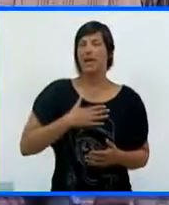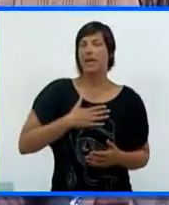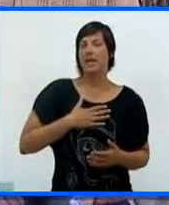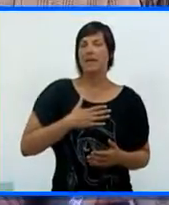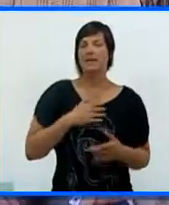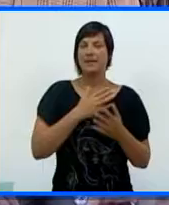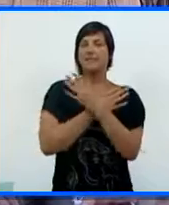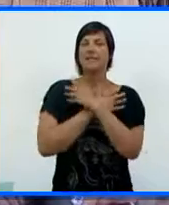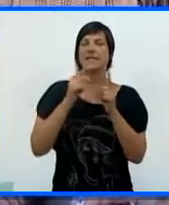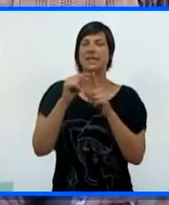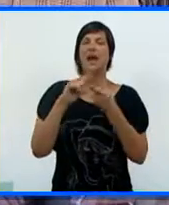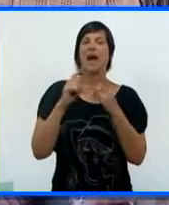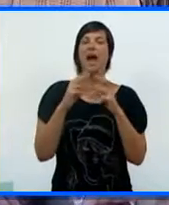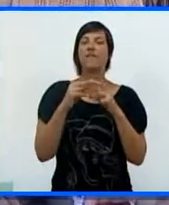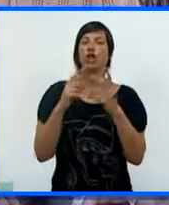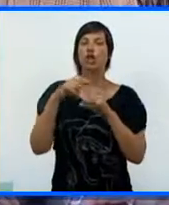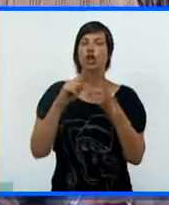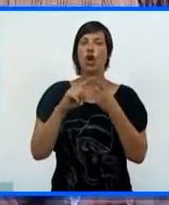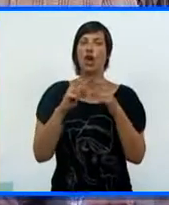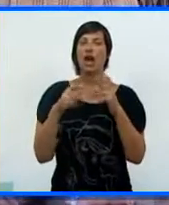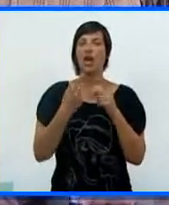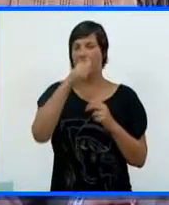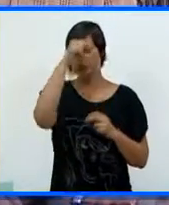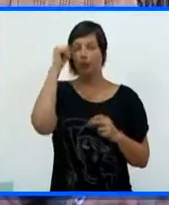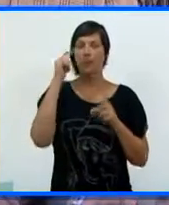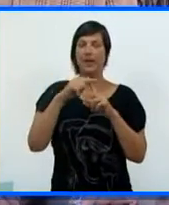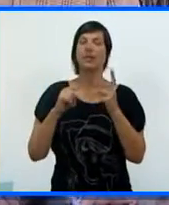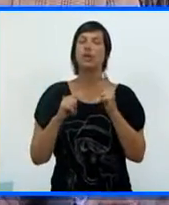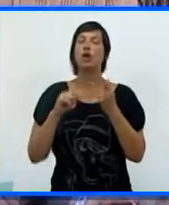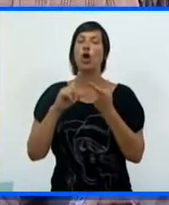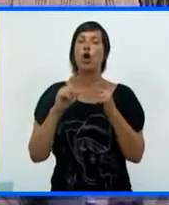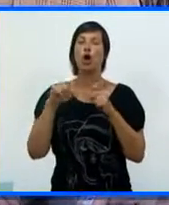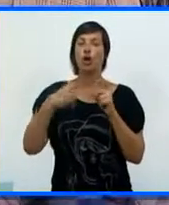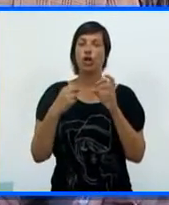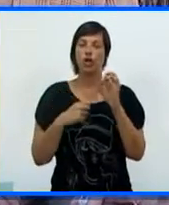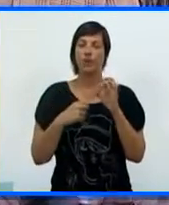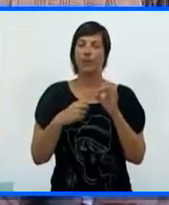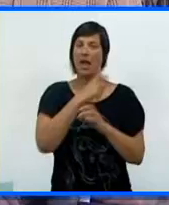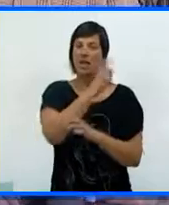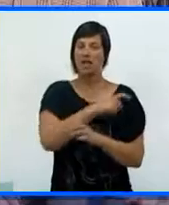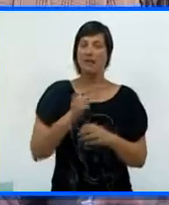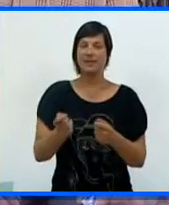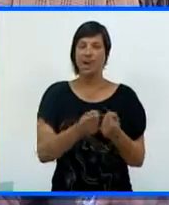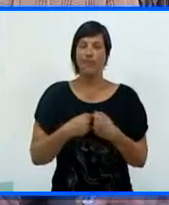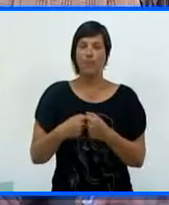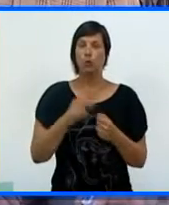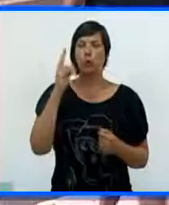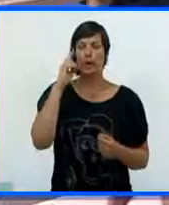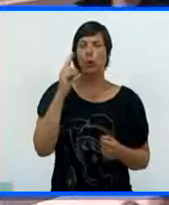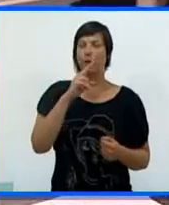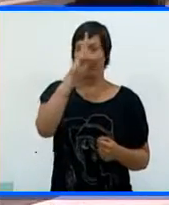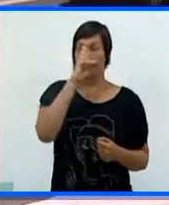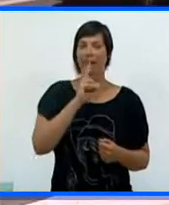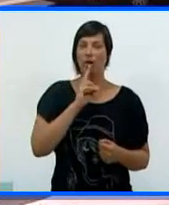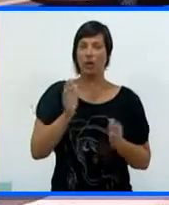Ja sam Zdravko Trajanović, zovu me Trojo, član sam udruge gluhih